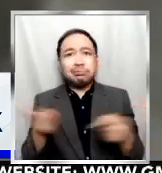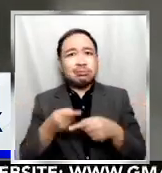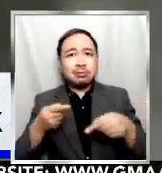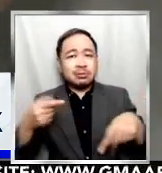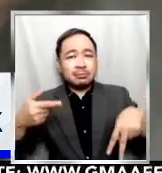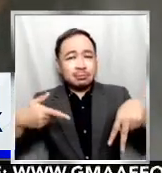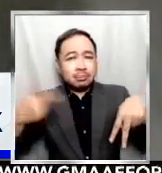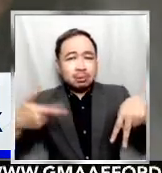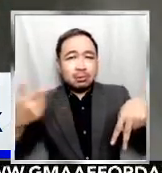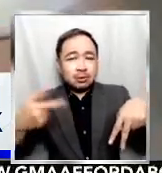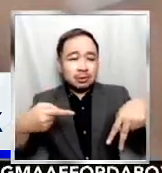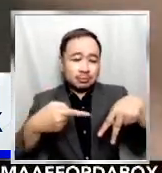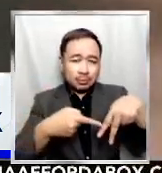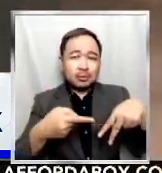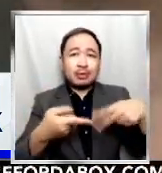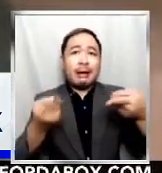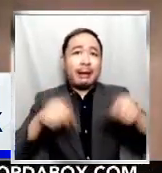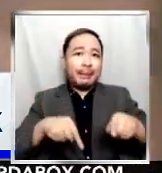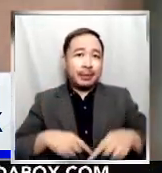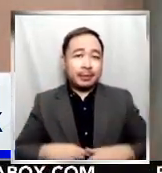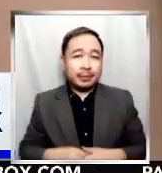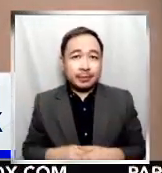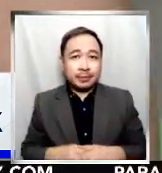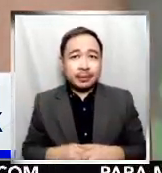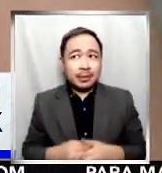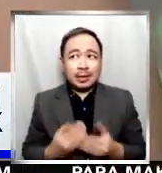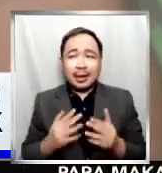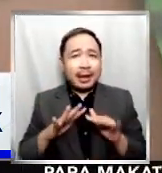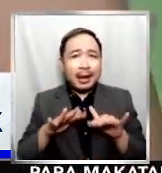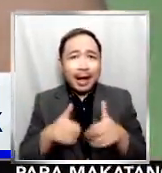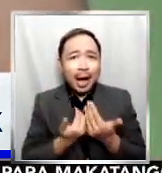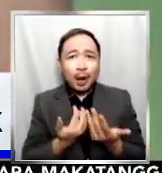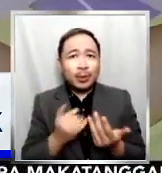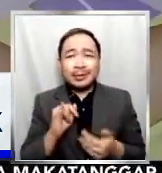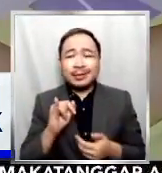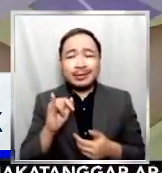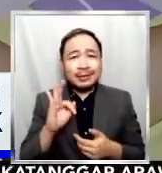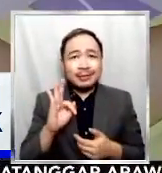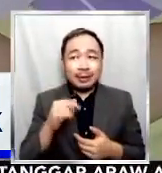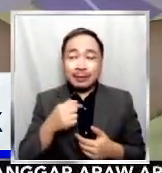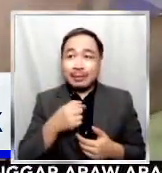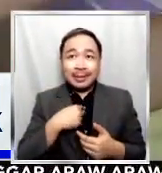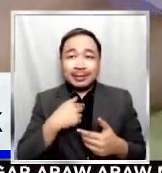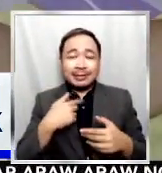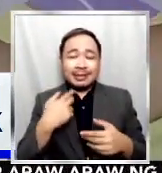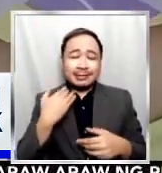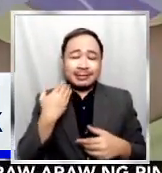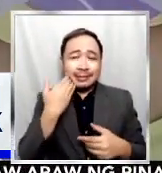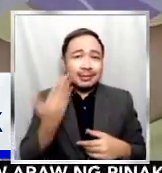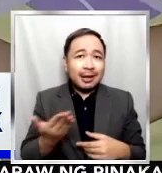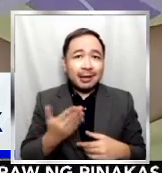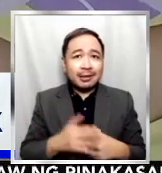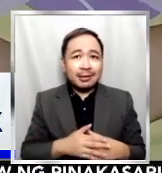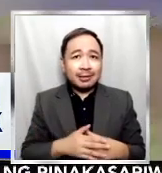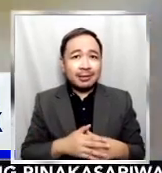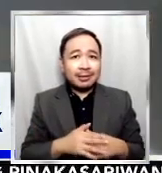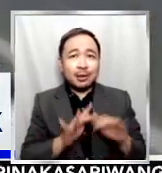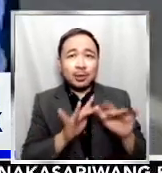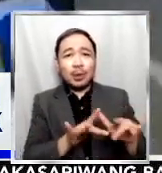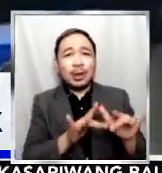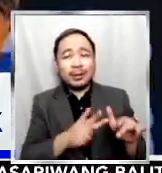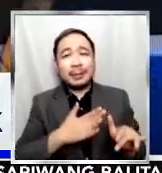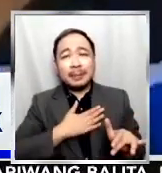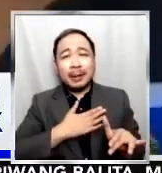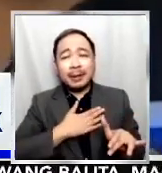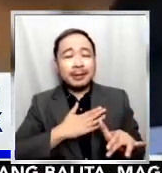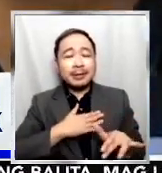ganito, ganito. Paano po kung ako'y napuruhan, kamawa yung bunso ko.